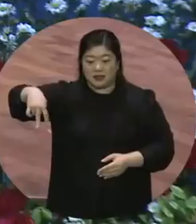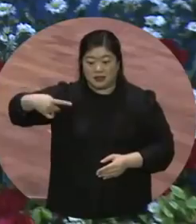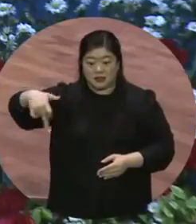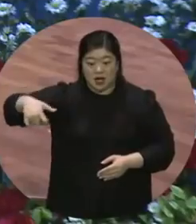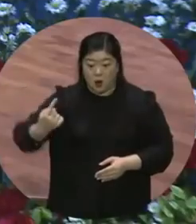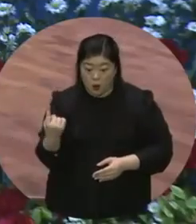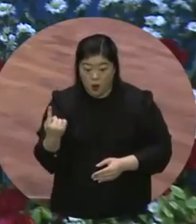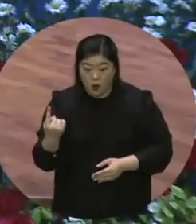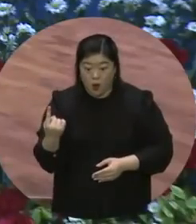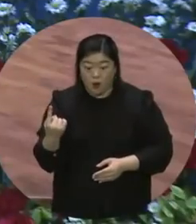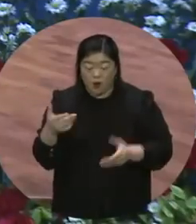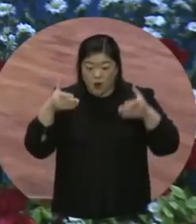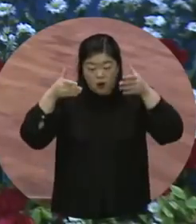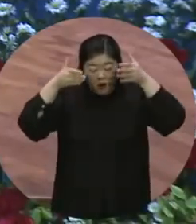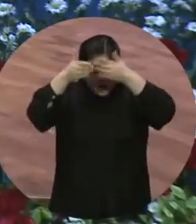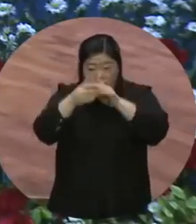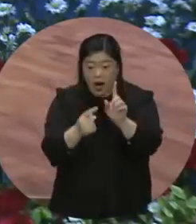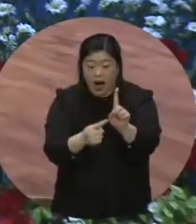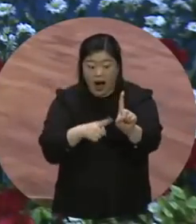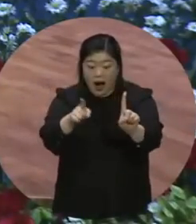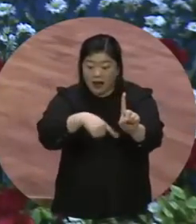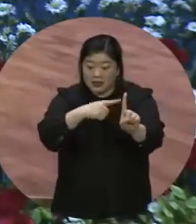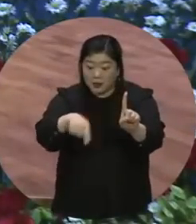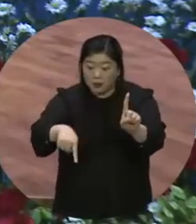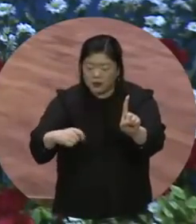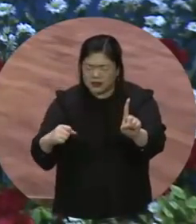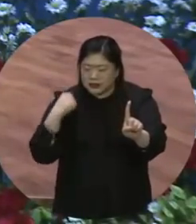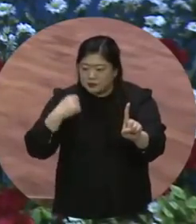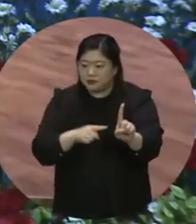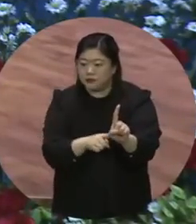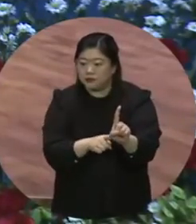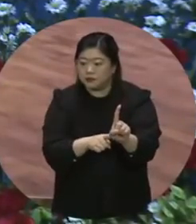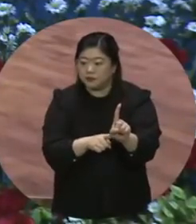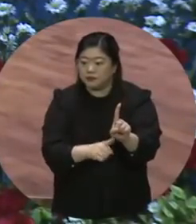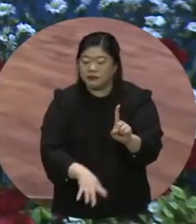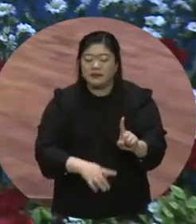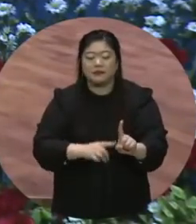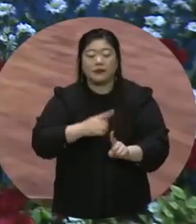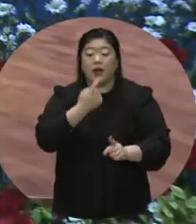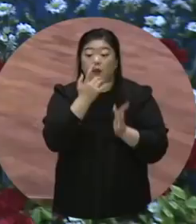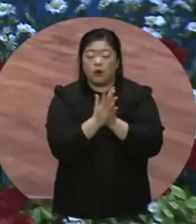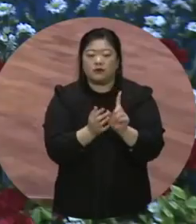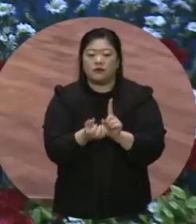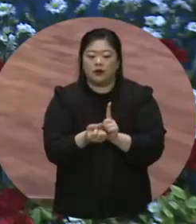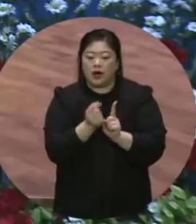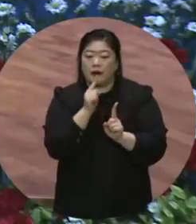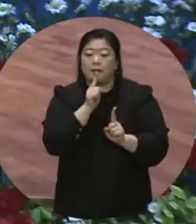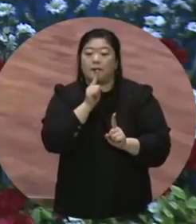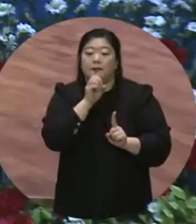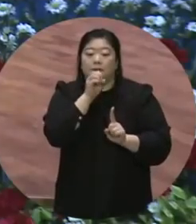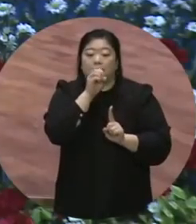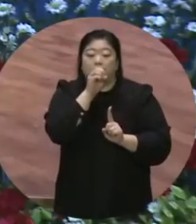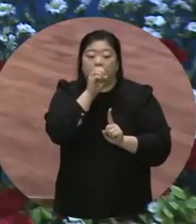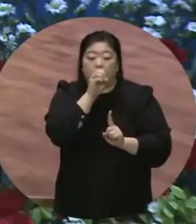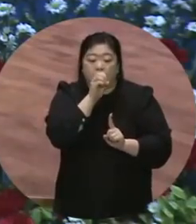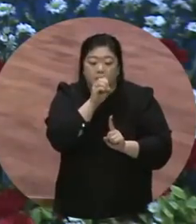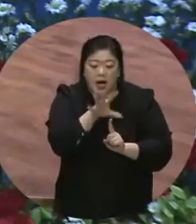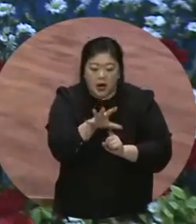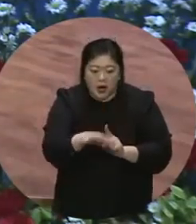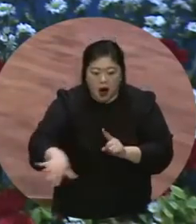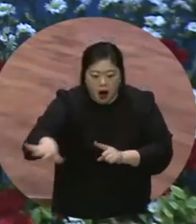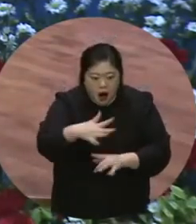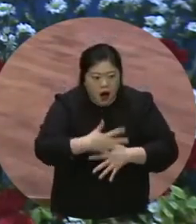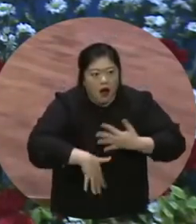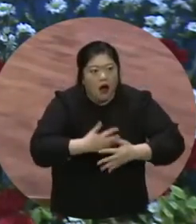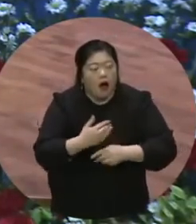교황 프란시스코, 이 사람의 말은 성경과 같다. 자기들 그렇게 말해요. 계속 성경 써지는